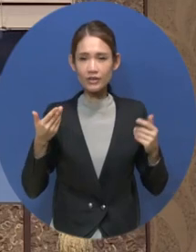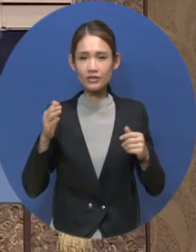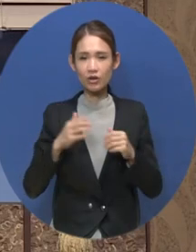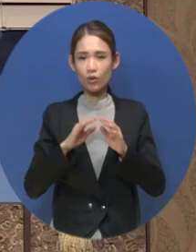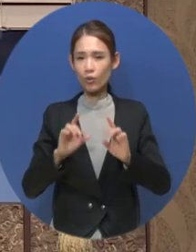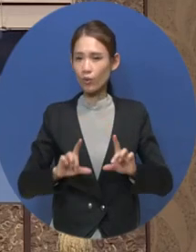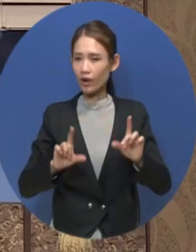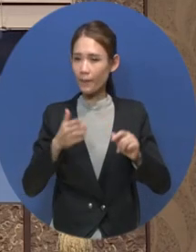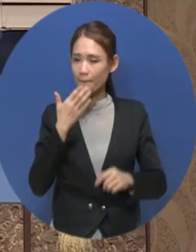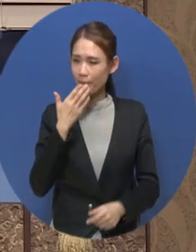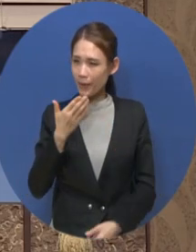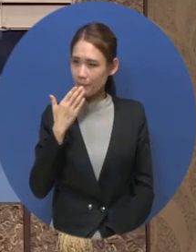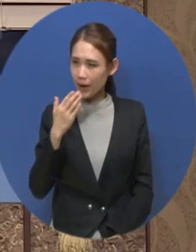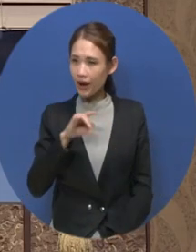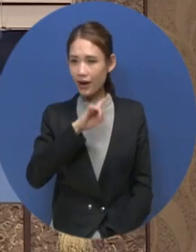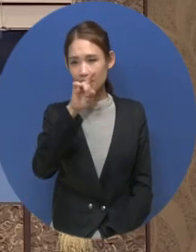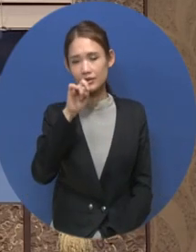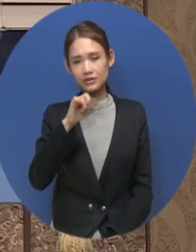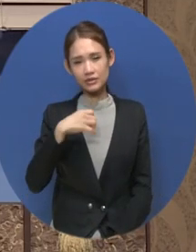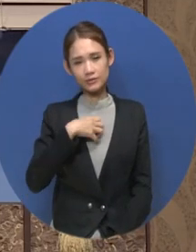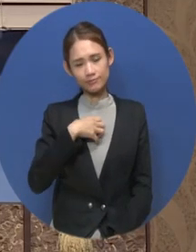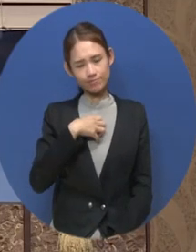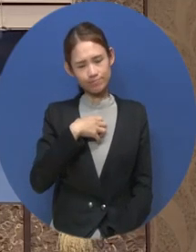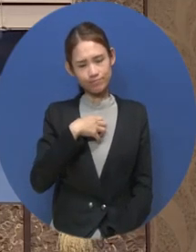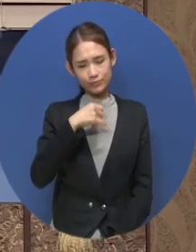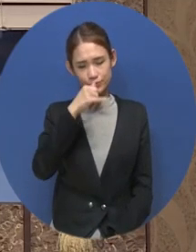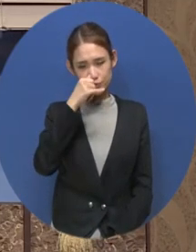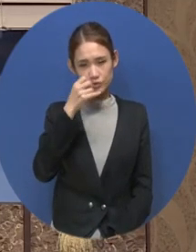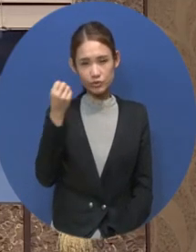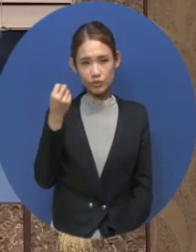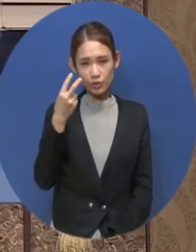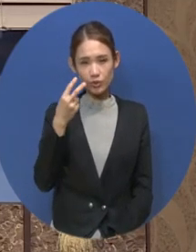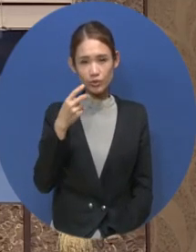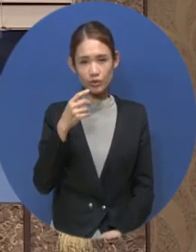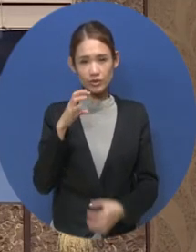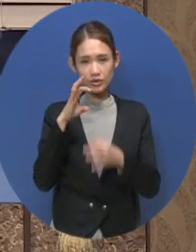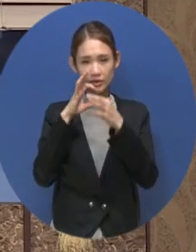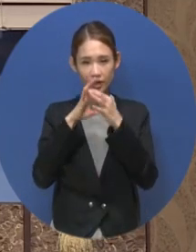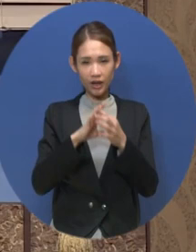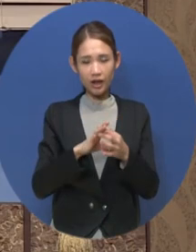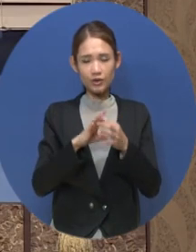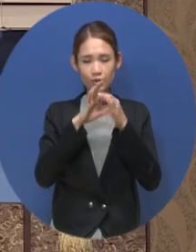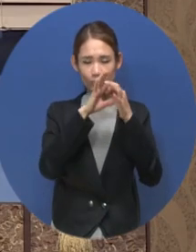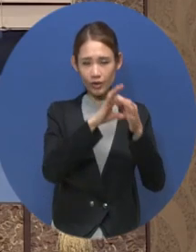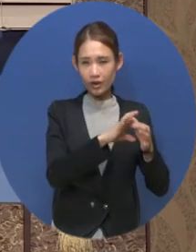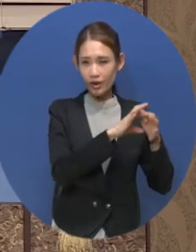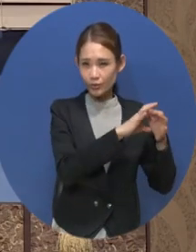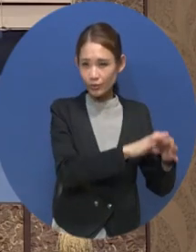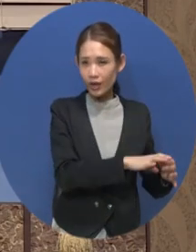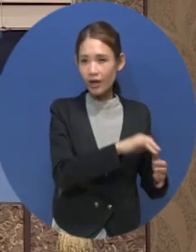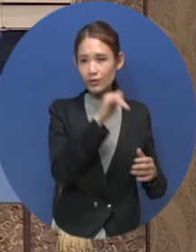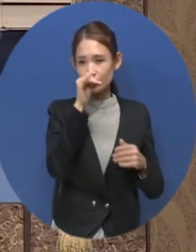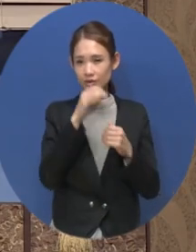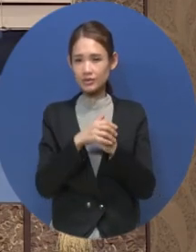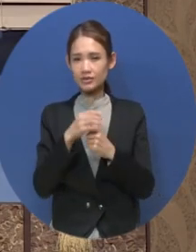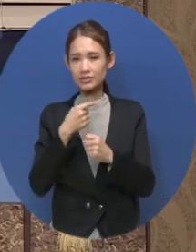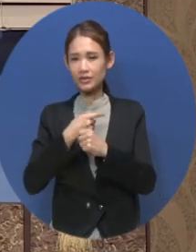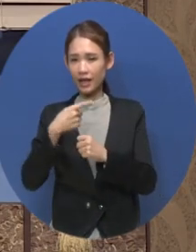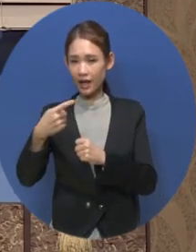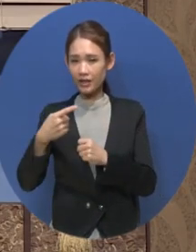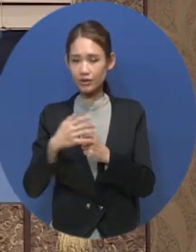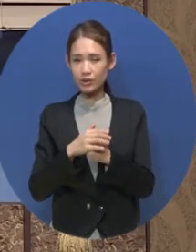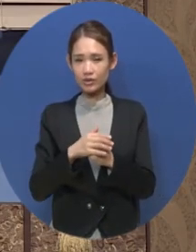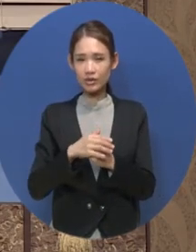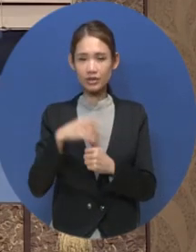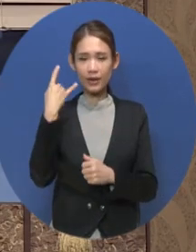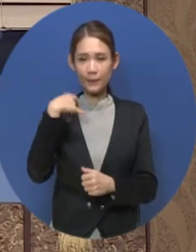할 수 있을지 여러 가지 염려스럽고 또 계속 연차적으로 있습니다. 저희가 또 내년 내년에는 이제 동계